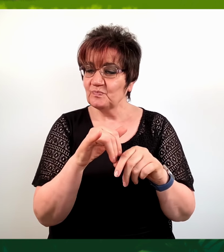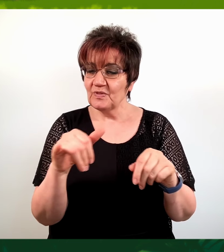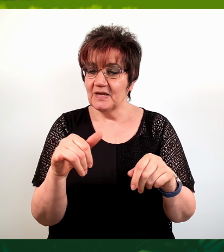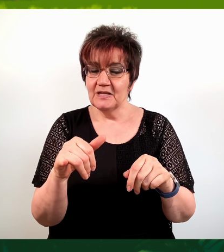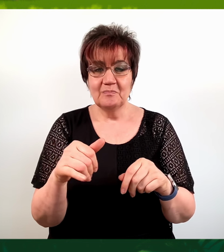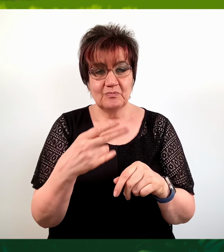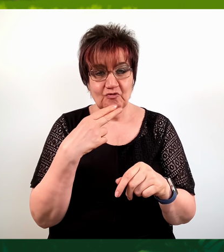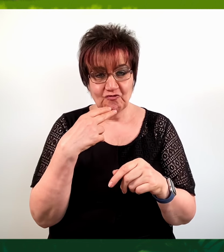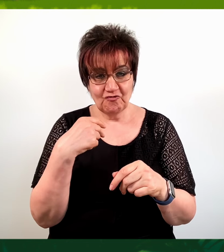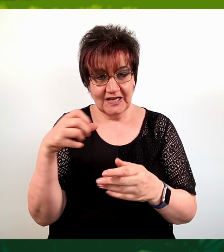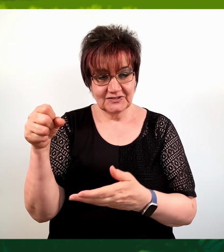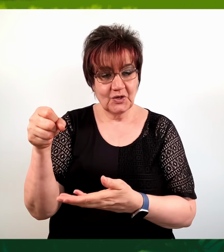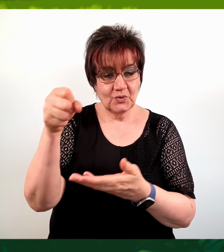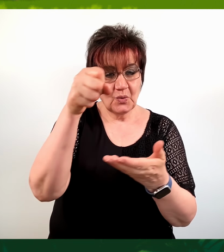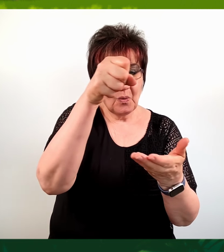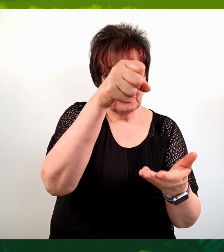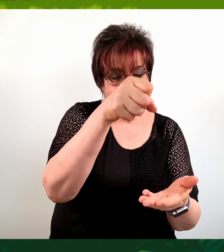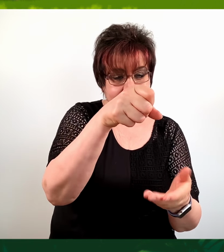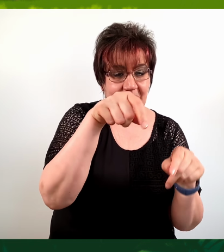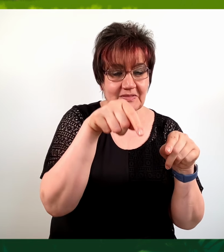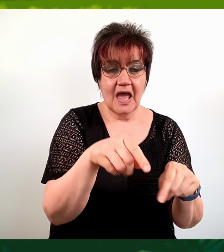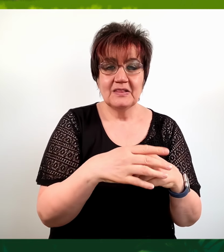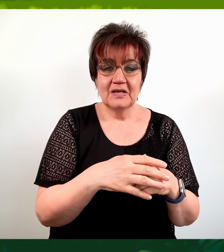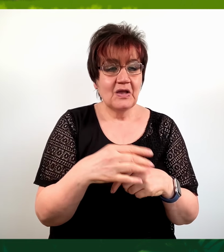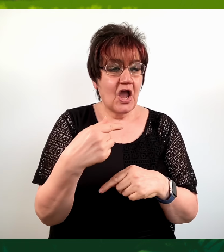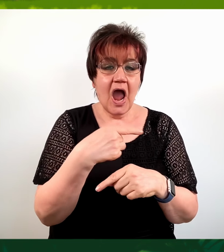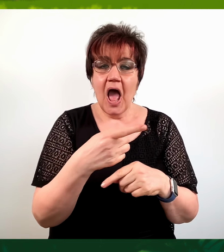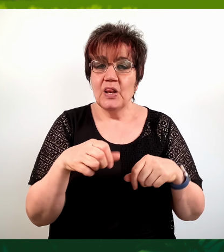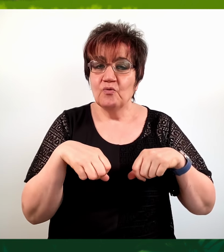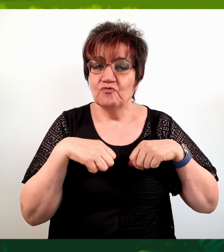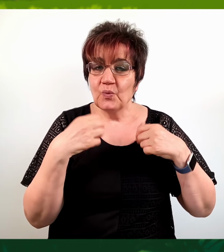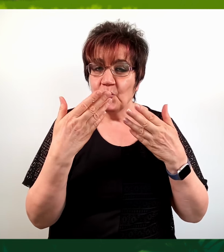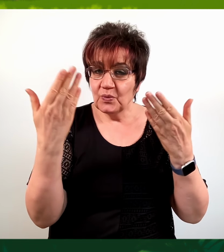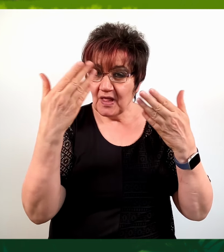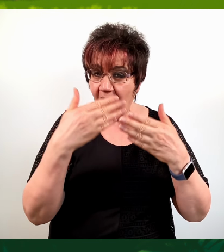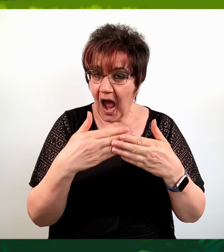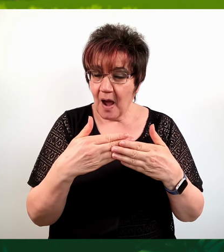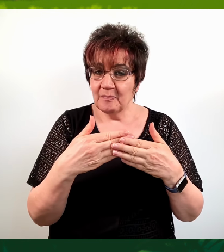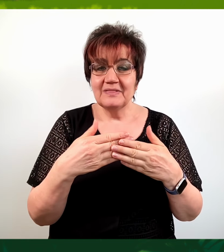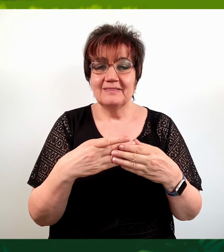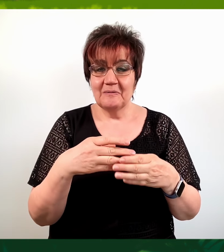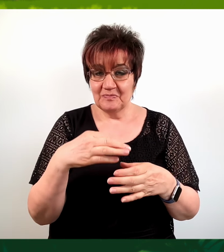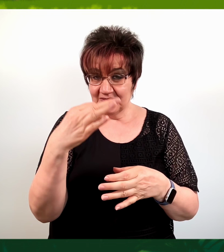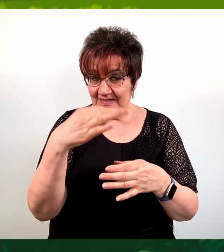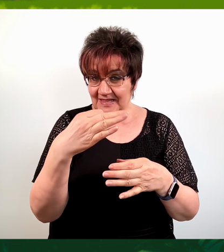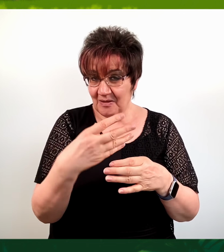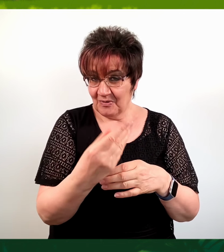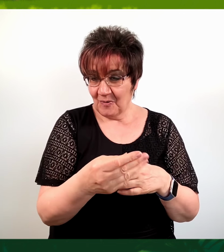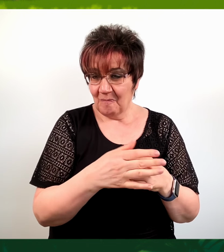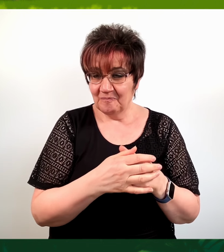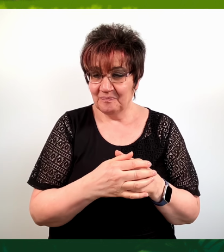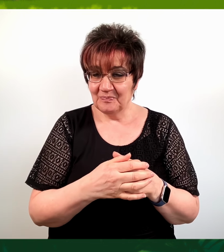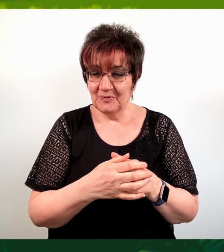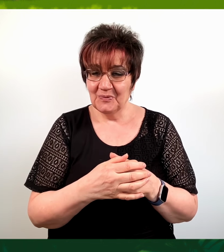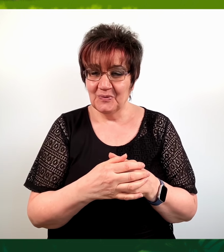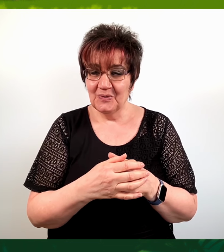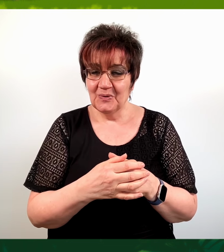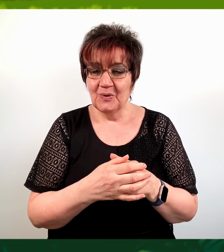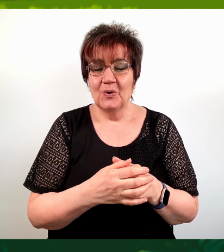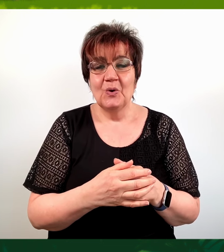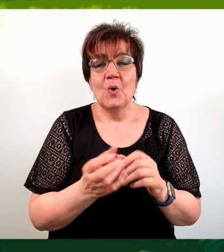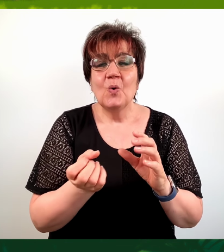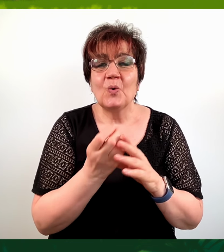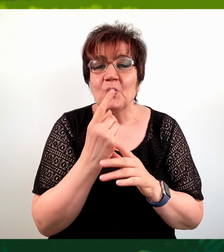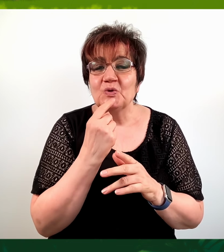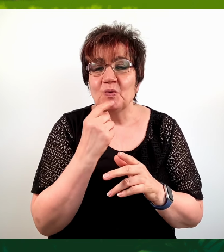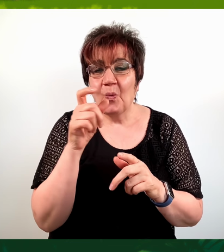alle am Morgen und am Abend einen warmen Tee bekamen. Rosenrot hingegen lief lieber im